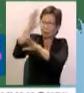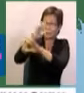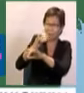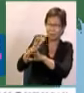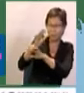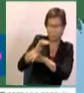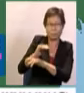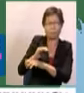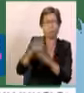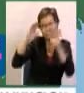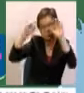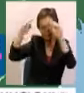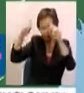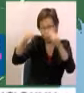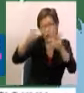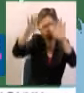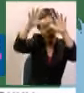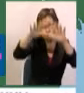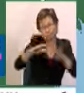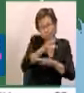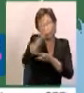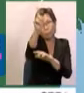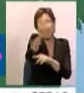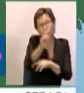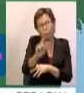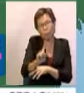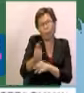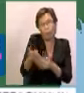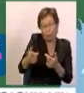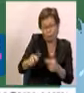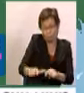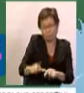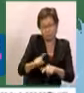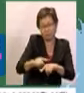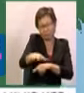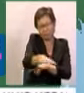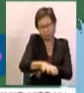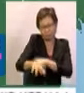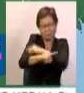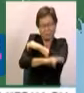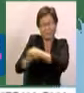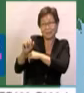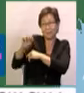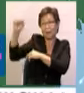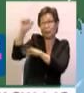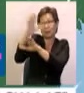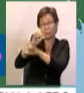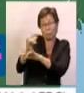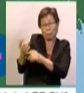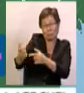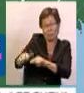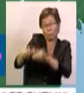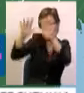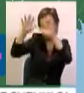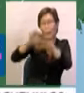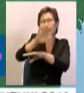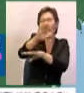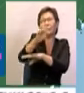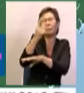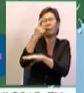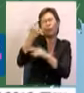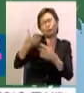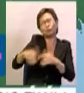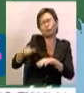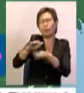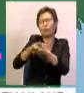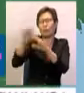pula diperhatikan hujan lebat dan ribut petir yang berlaku di sekitar negeri Sabah dan Sarawak pada petang tadi kini sudah